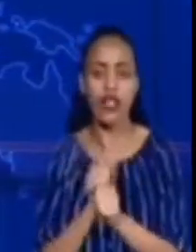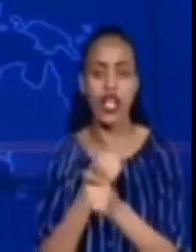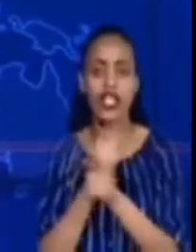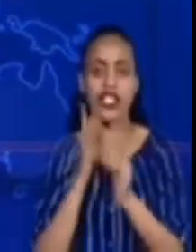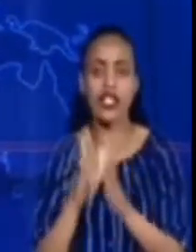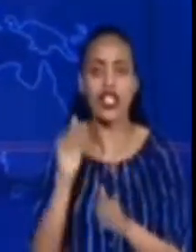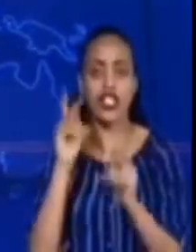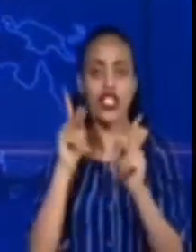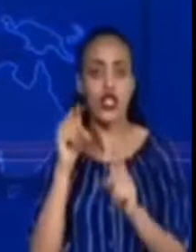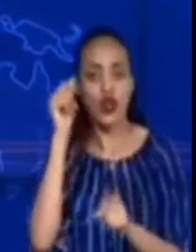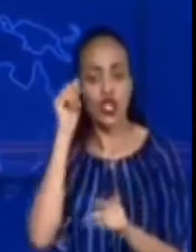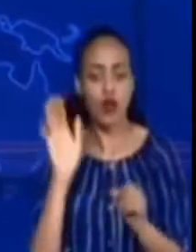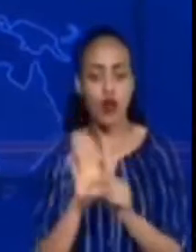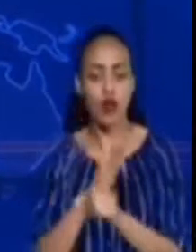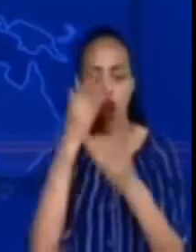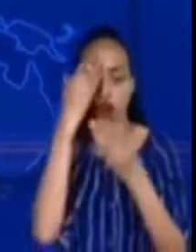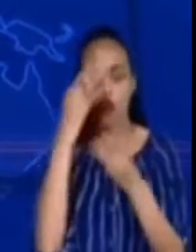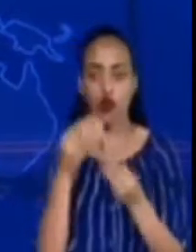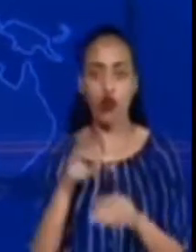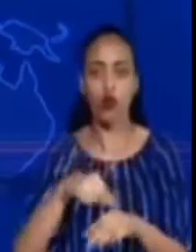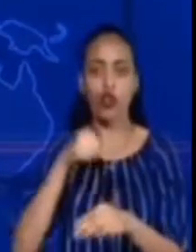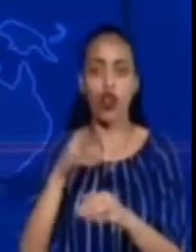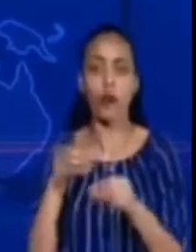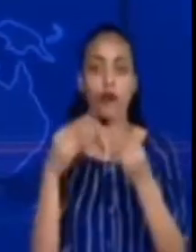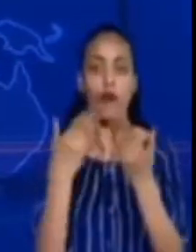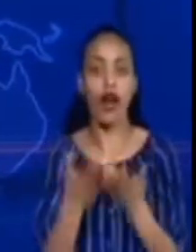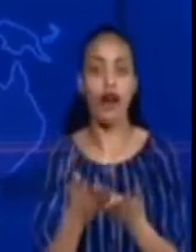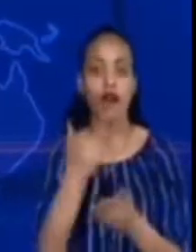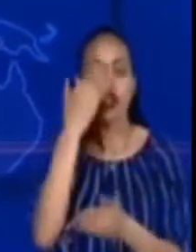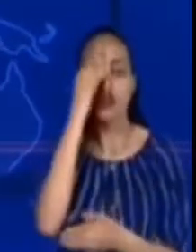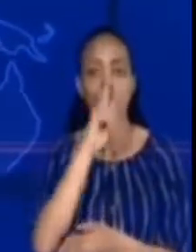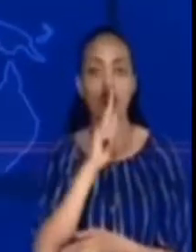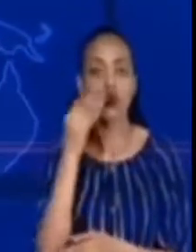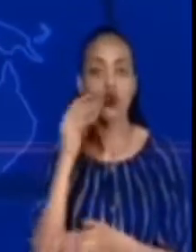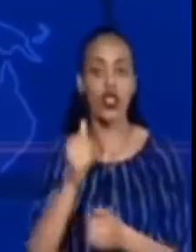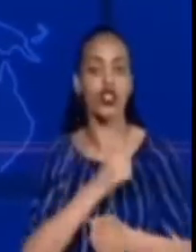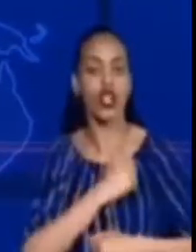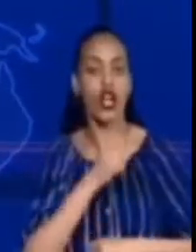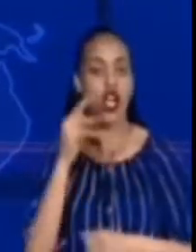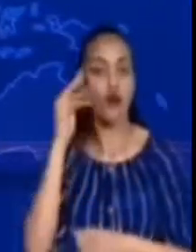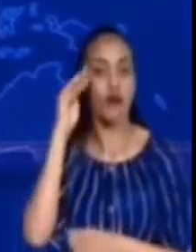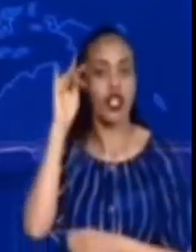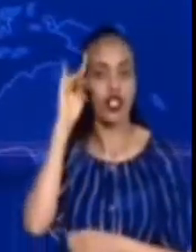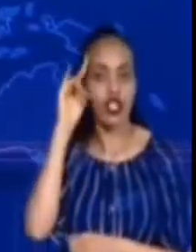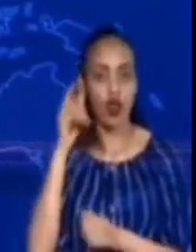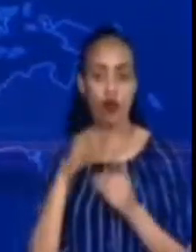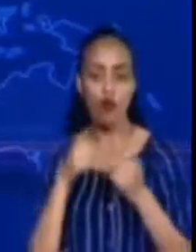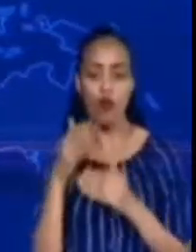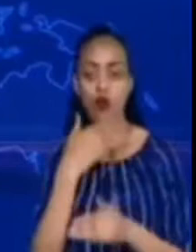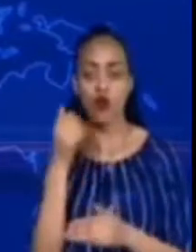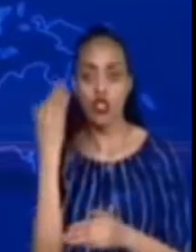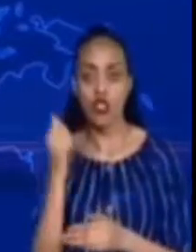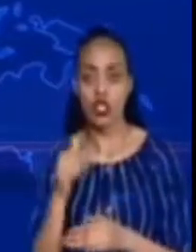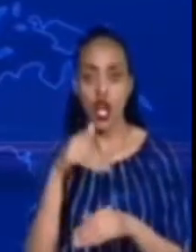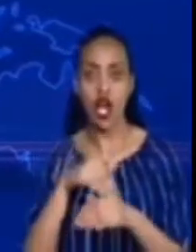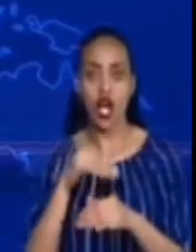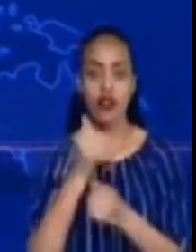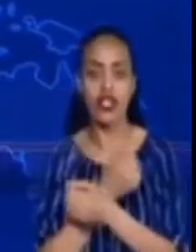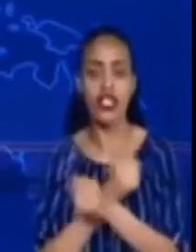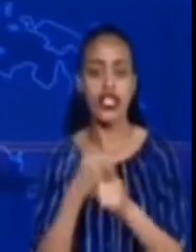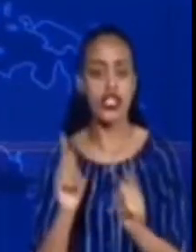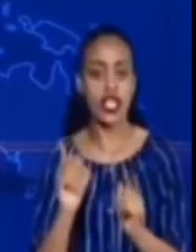እንዲያውጁ በዘር ሰውን እንዲገድሉ በዘር ይሄ ካንዲ ኦርቶዶክስ መምህር